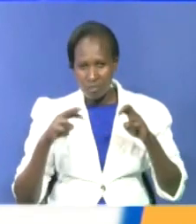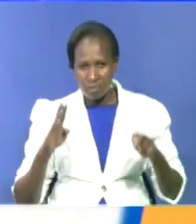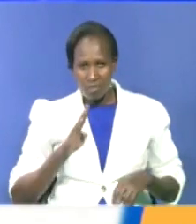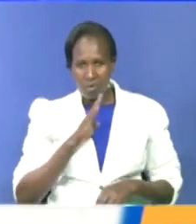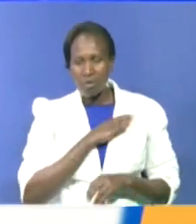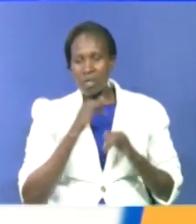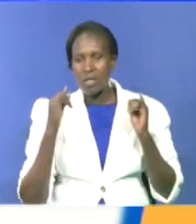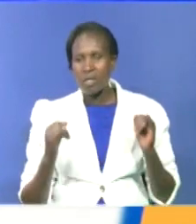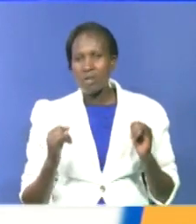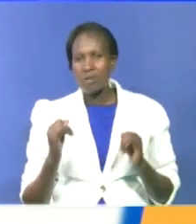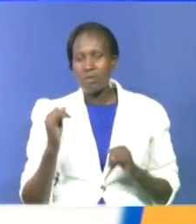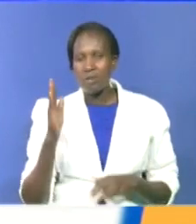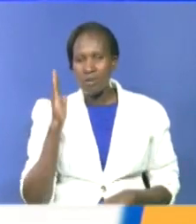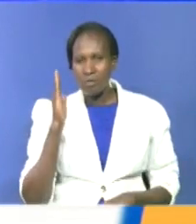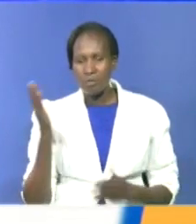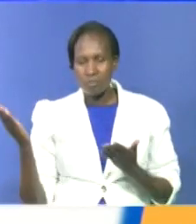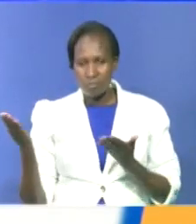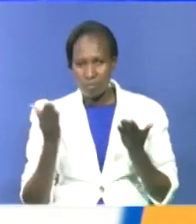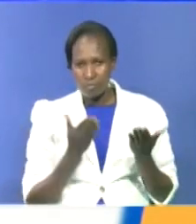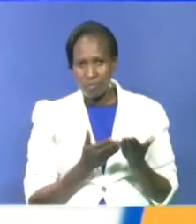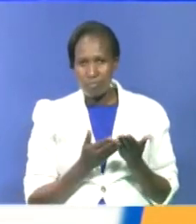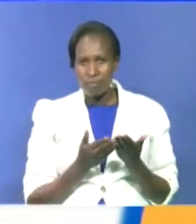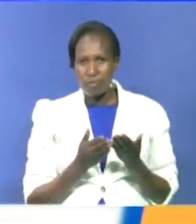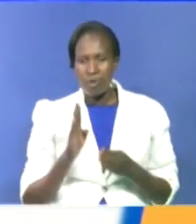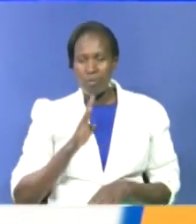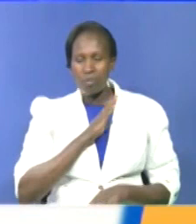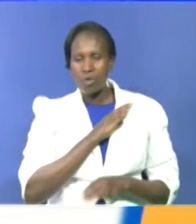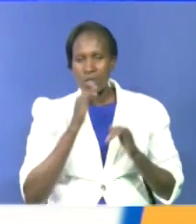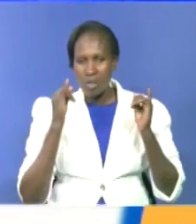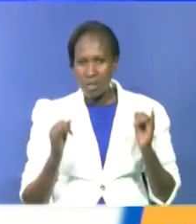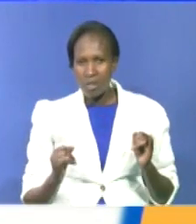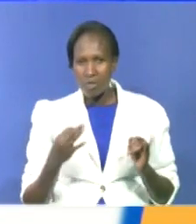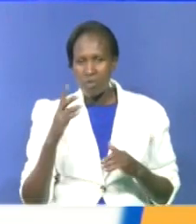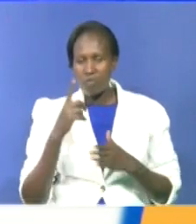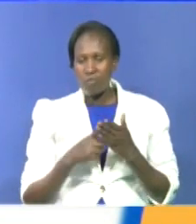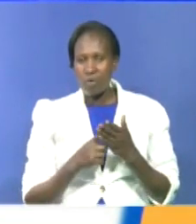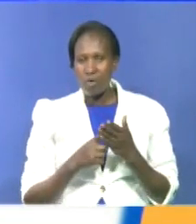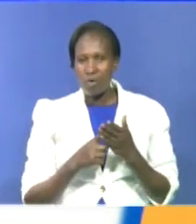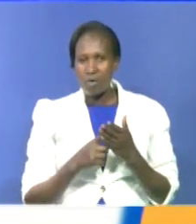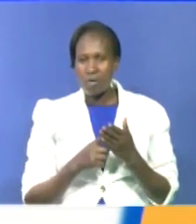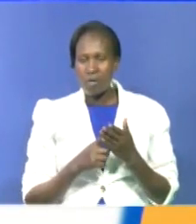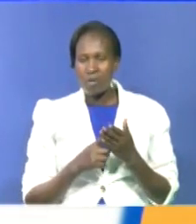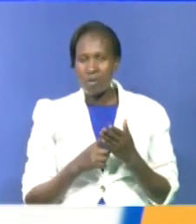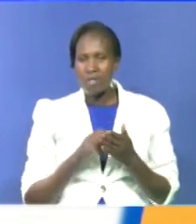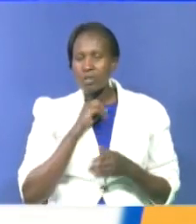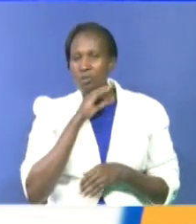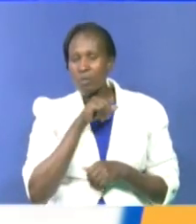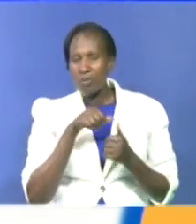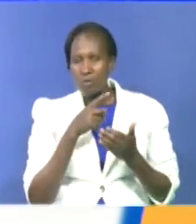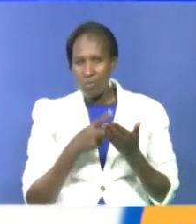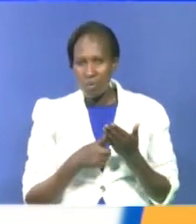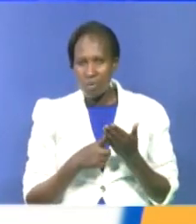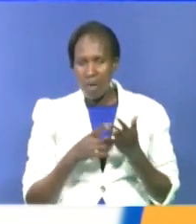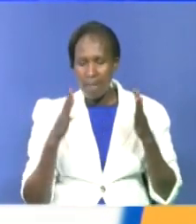mpya. Matiangi alihudhuria kutawaza kwa bodi mpya ya mamlaka ya IPOA. Amelalamikia idadi kubwa ya